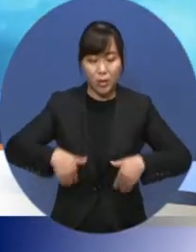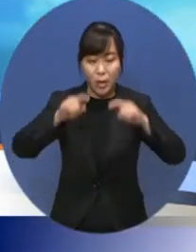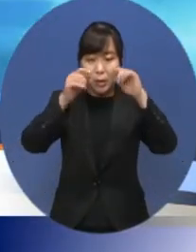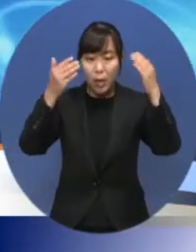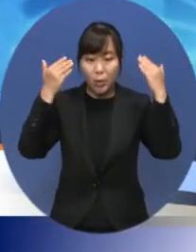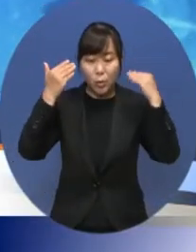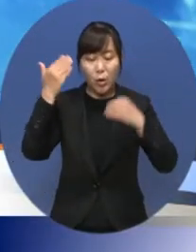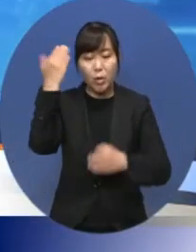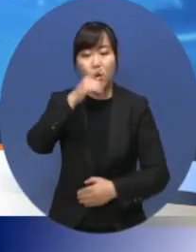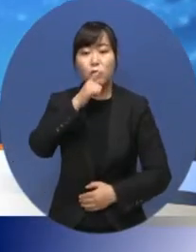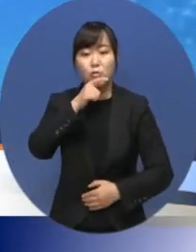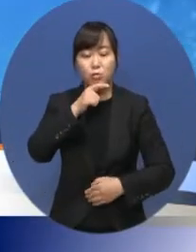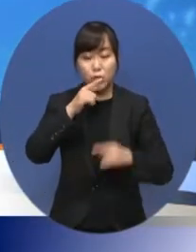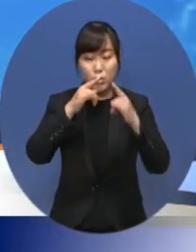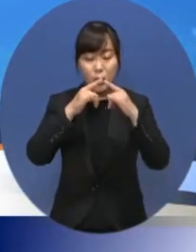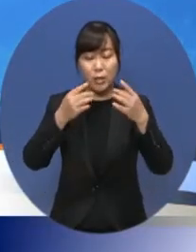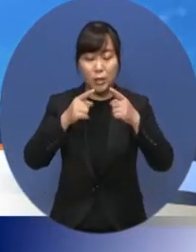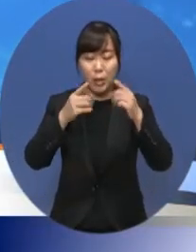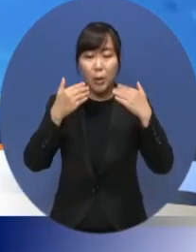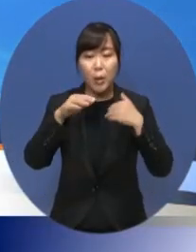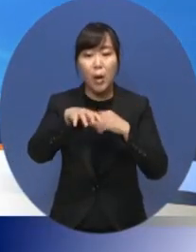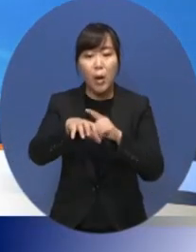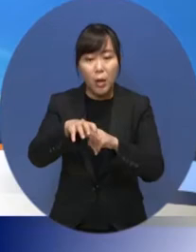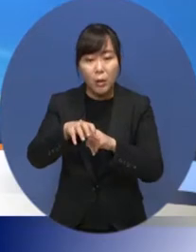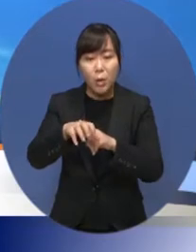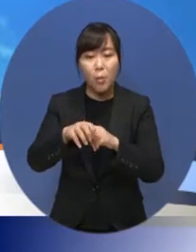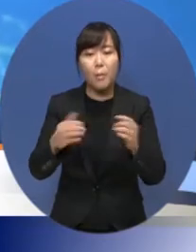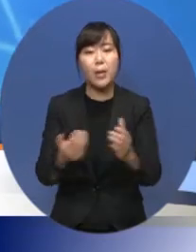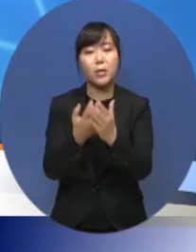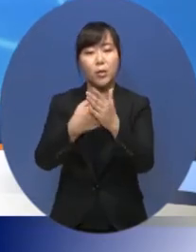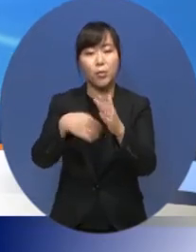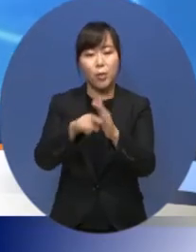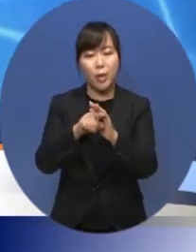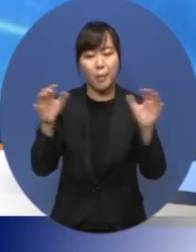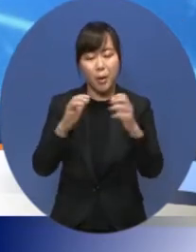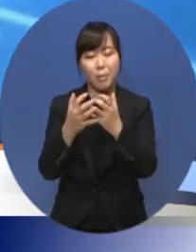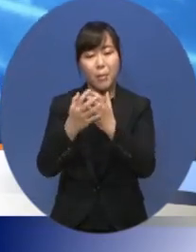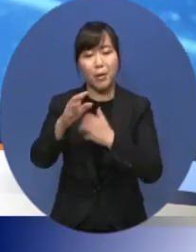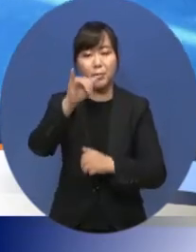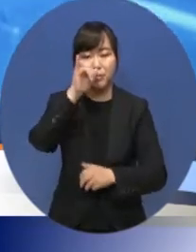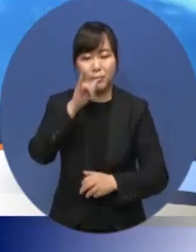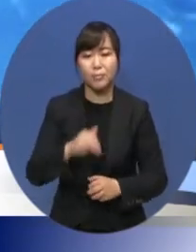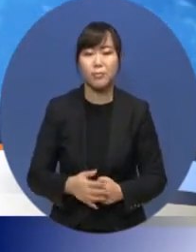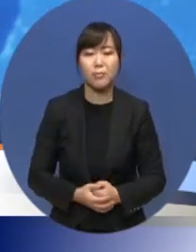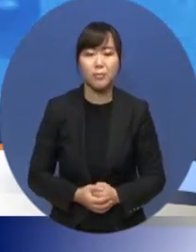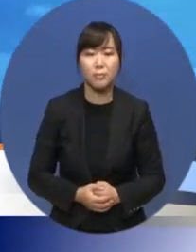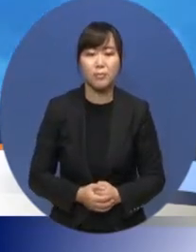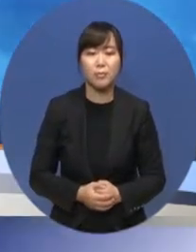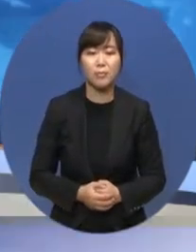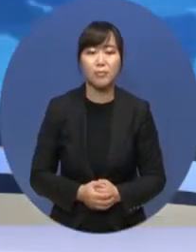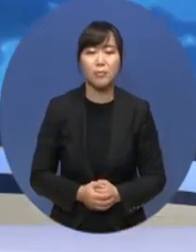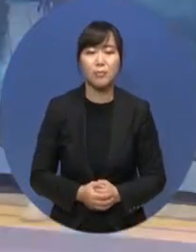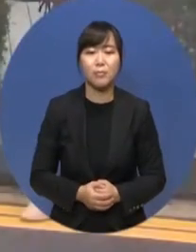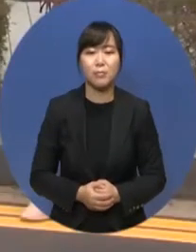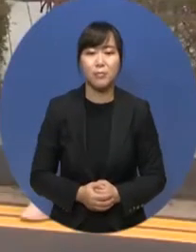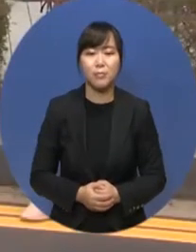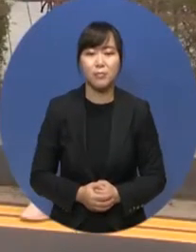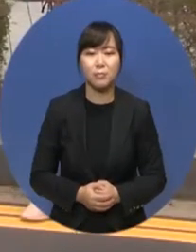전남대학교 여수 캠퍼스의 활성화를 위한 궐기대회가 열렸습니다. 보도에 이영춘 기자입니다.